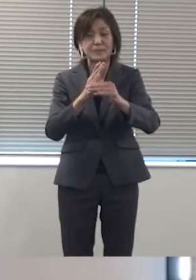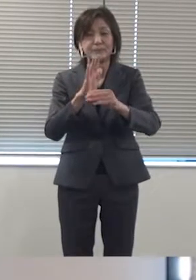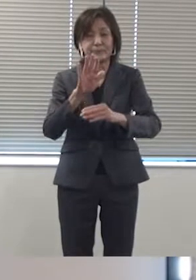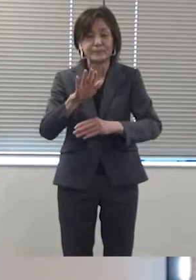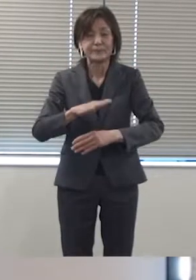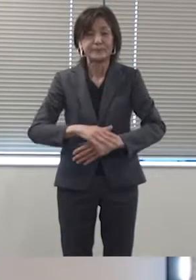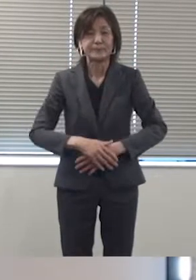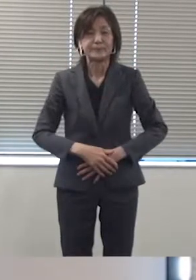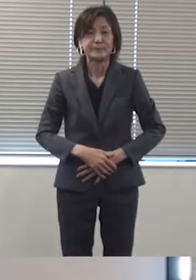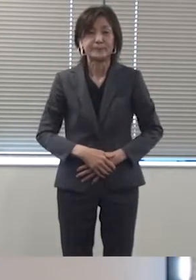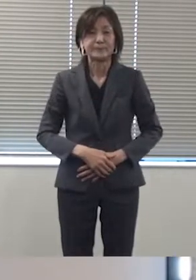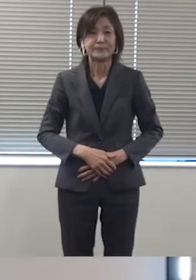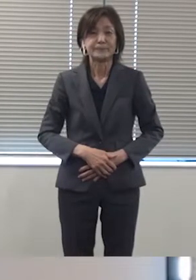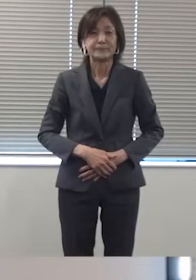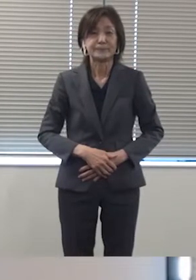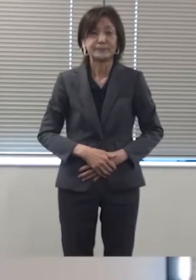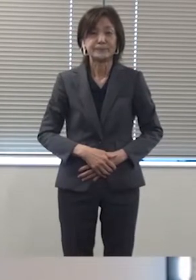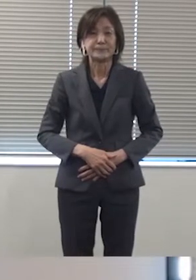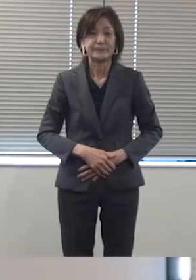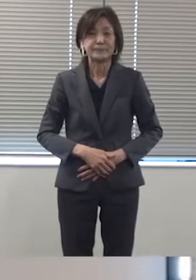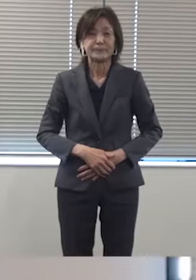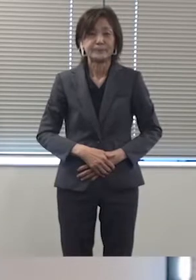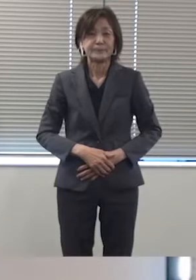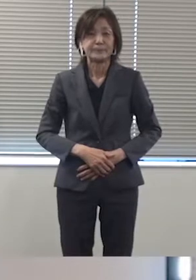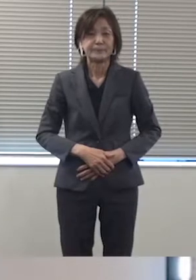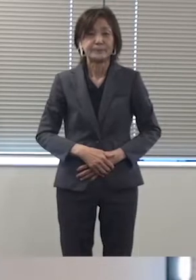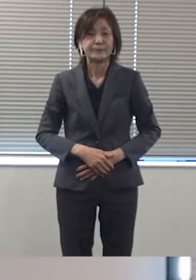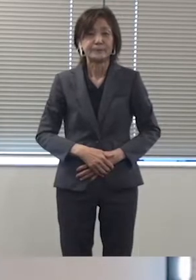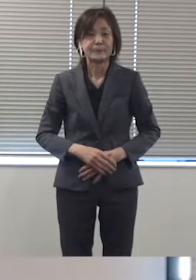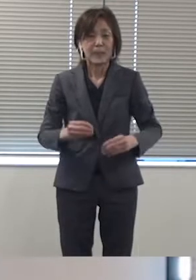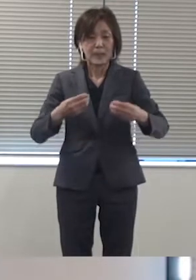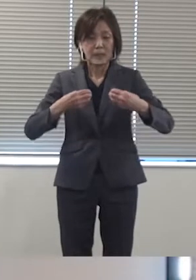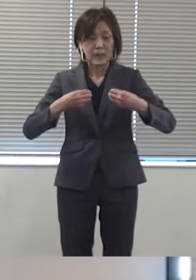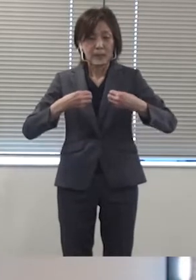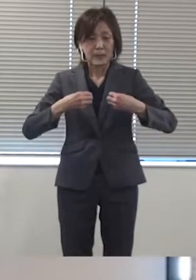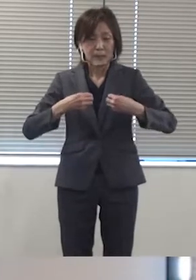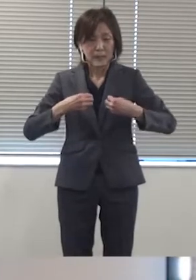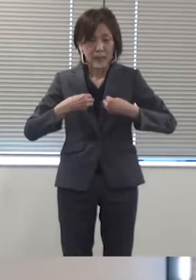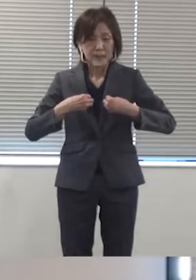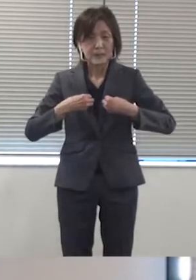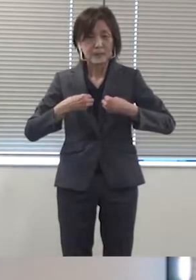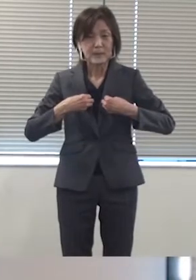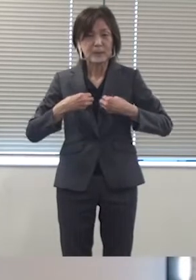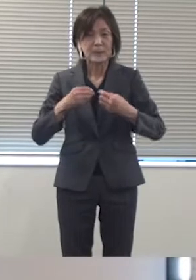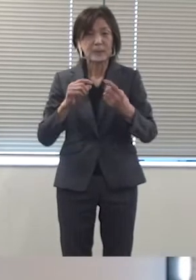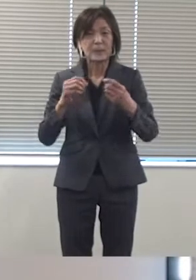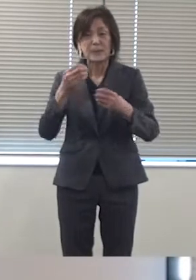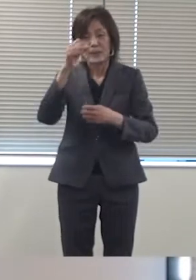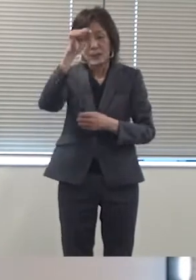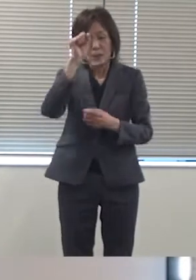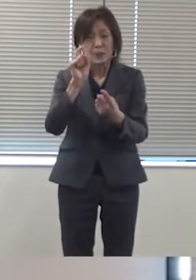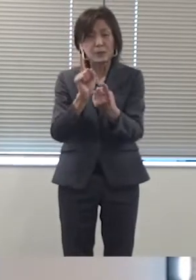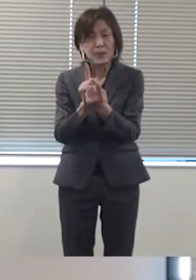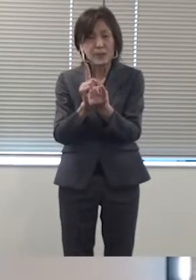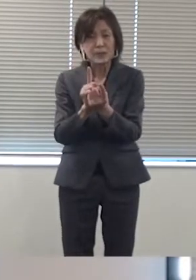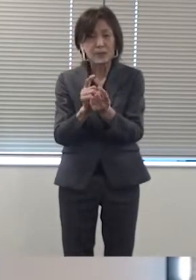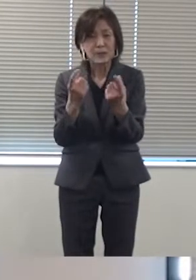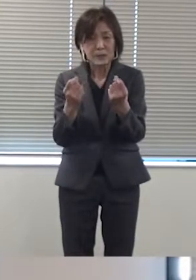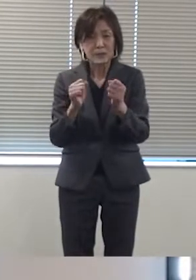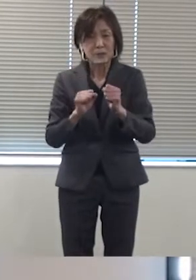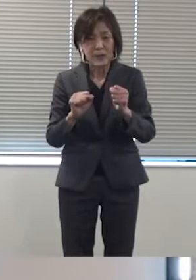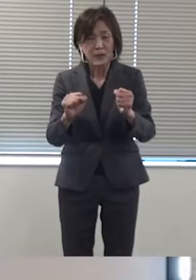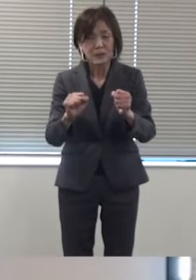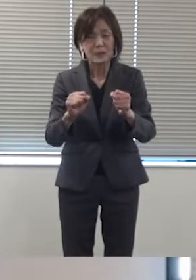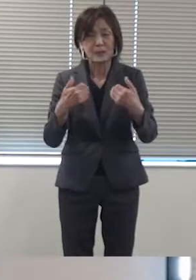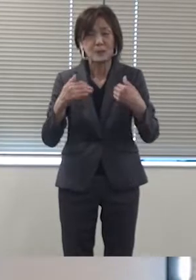っております。まあ、いずれにしましても感染症対策を徹底しないといけませんので、まあ、予算は増額をし